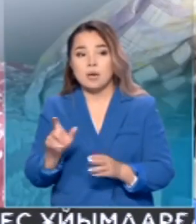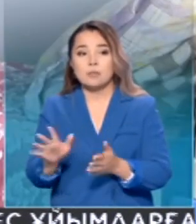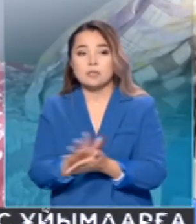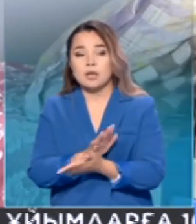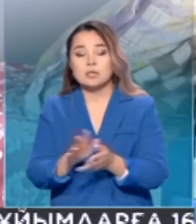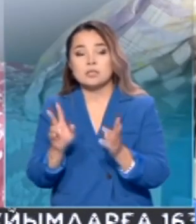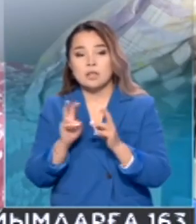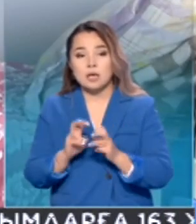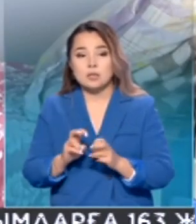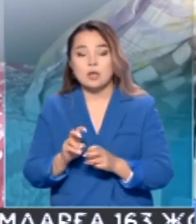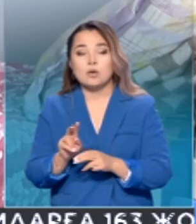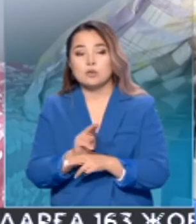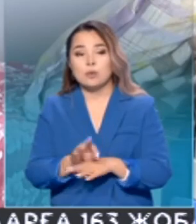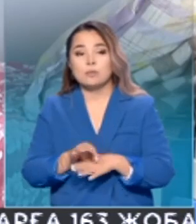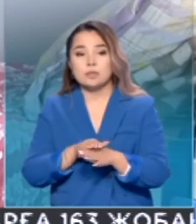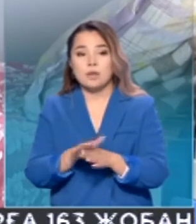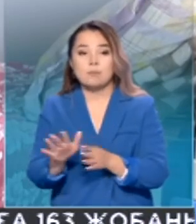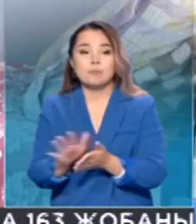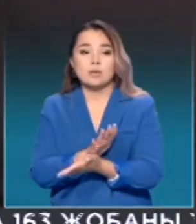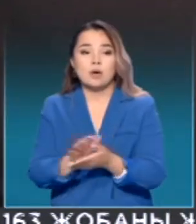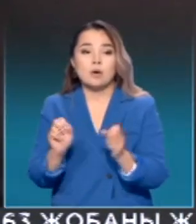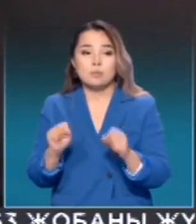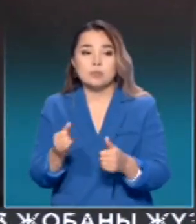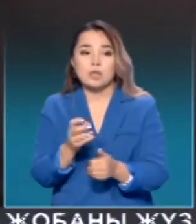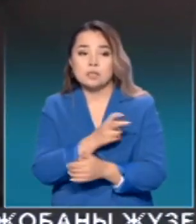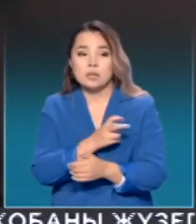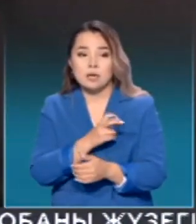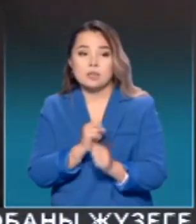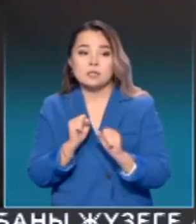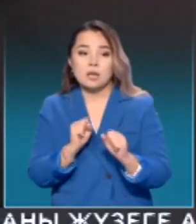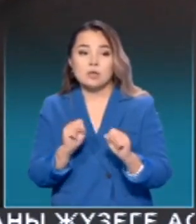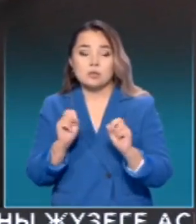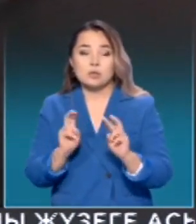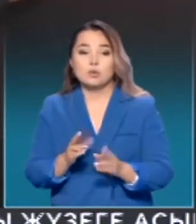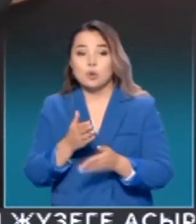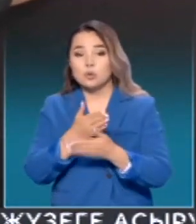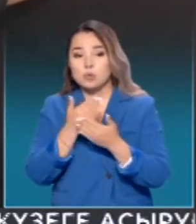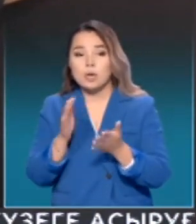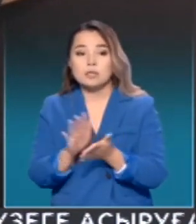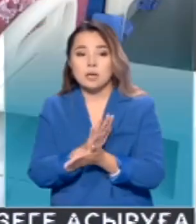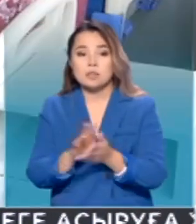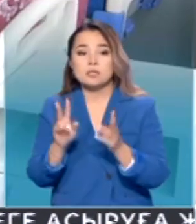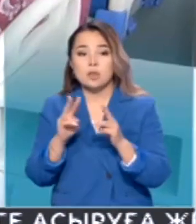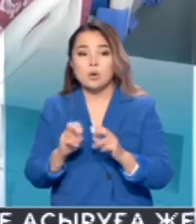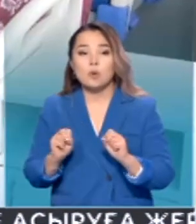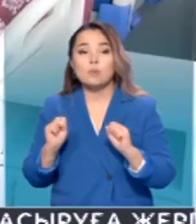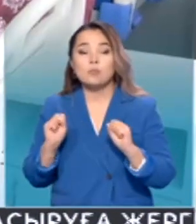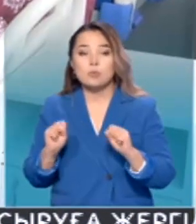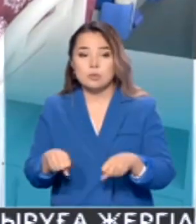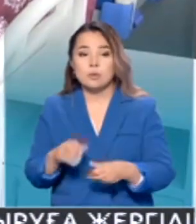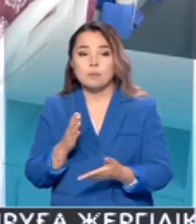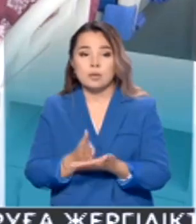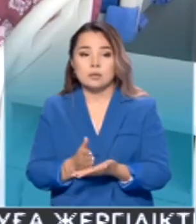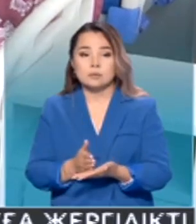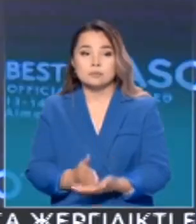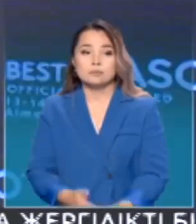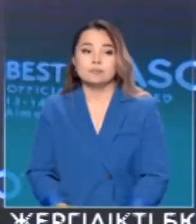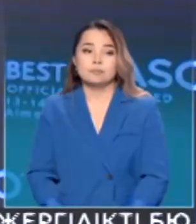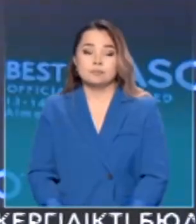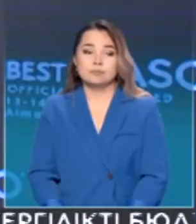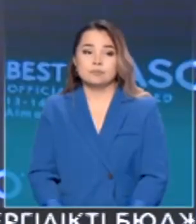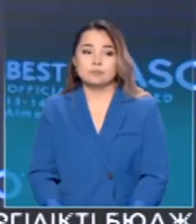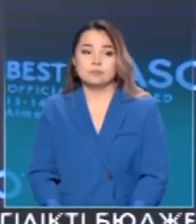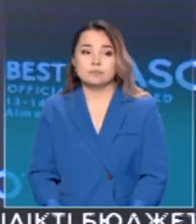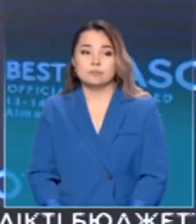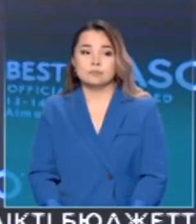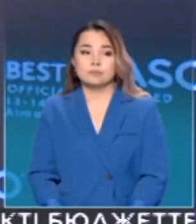тексеріліп, ем-домды да ақысыз алады. Дәрігерлер енді медсақтандыру жоқ адамдардың да тегін тексерістен өтуіне мүмкіндік берілсе деп отыр.